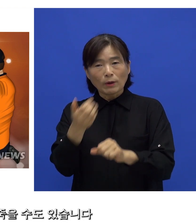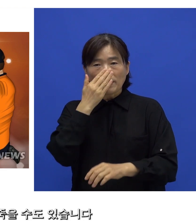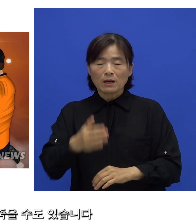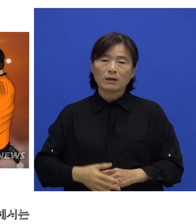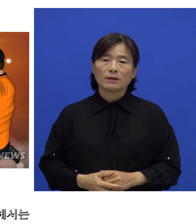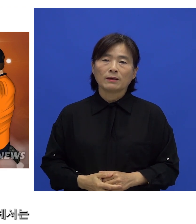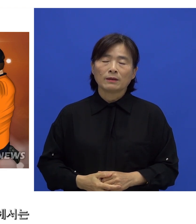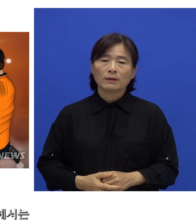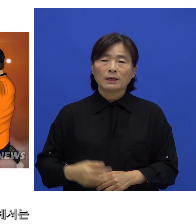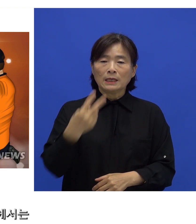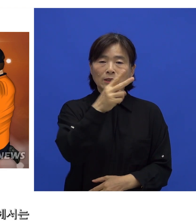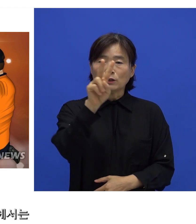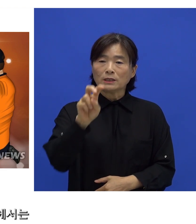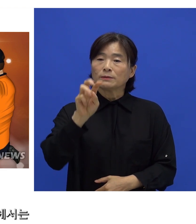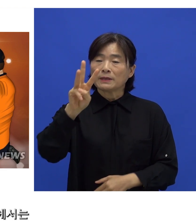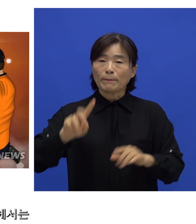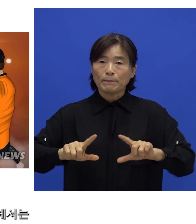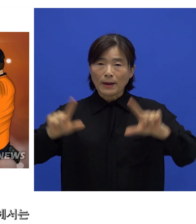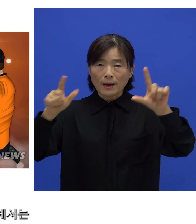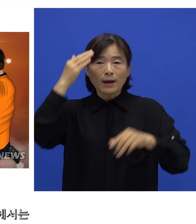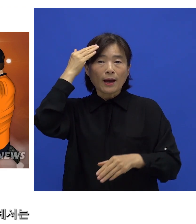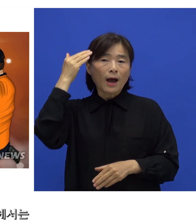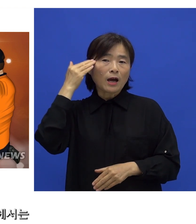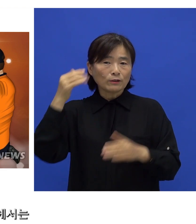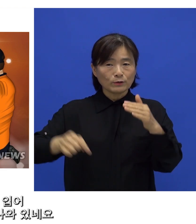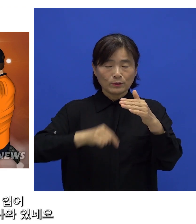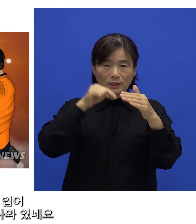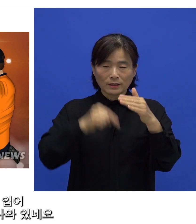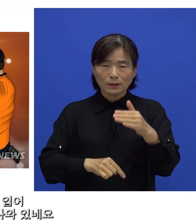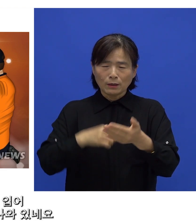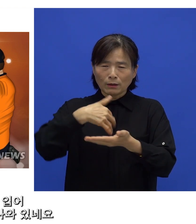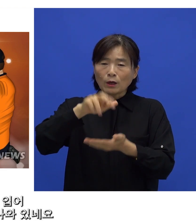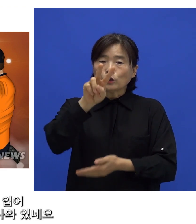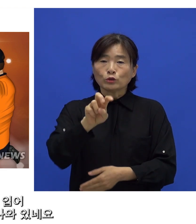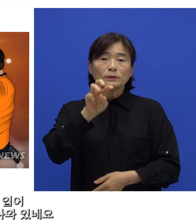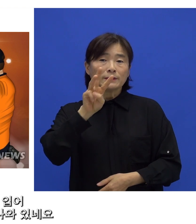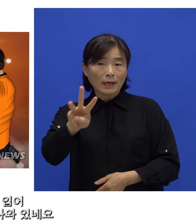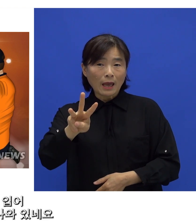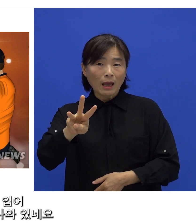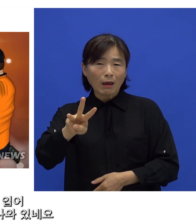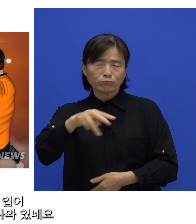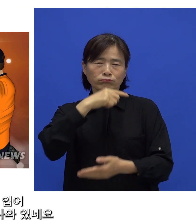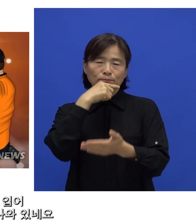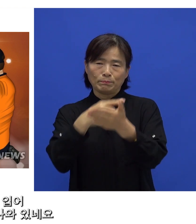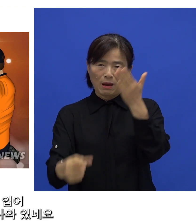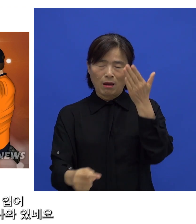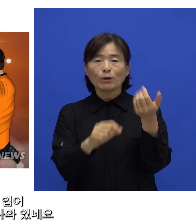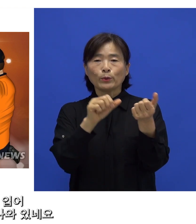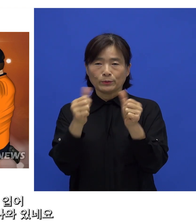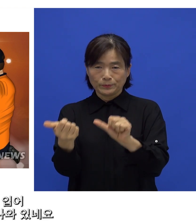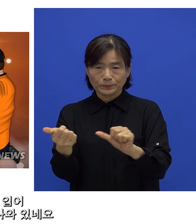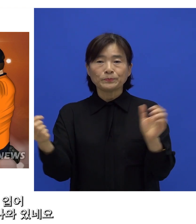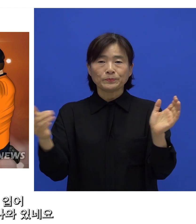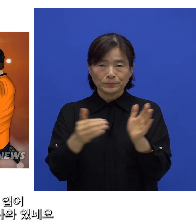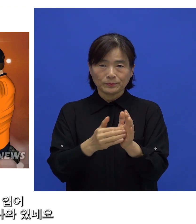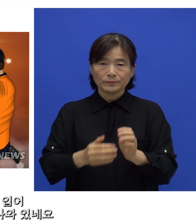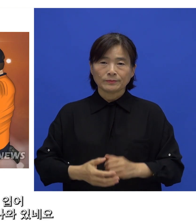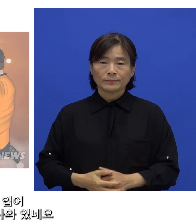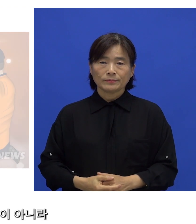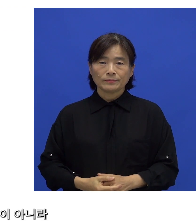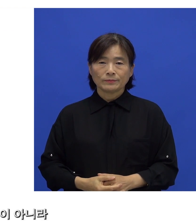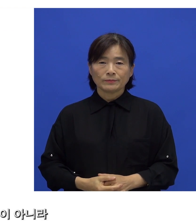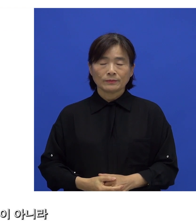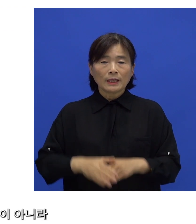있습니다. 2023년 대한민국에서는 23명이나 피해를 입어 돌아가셨다고 기사에 나와